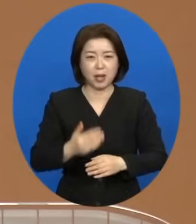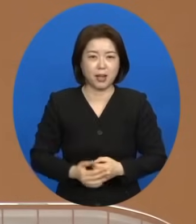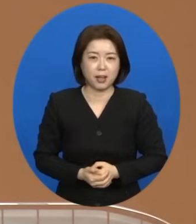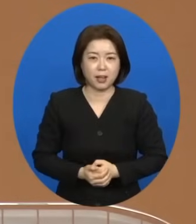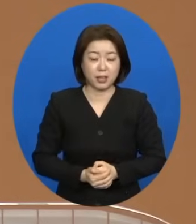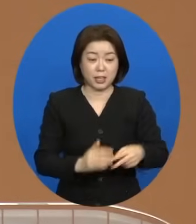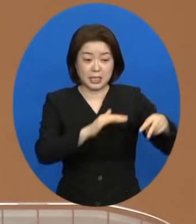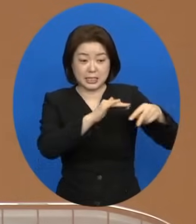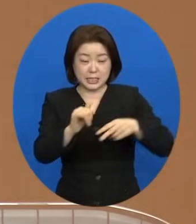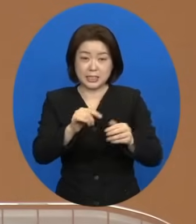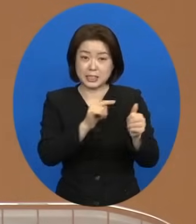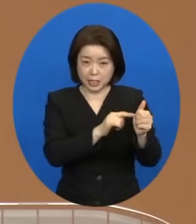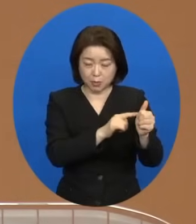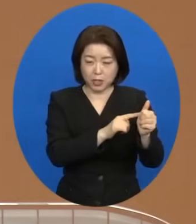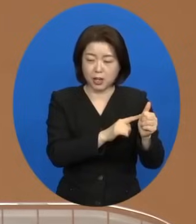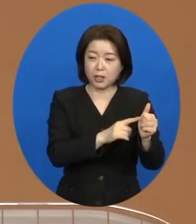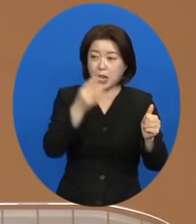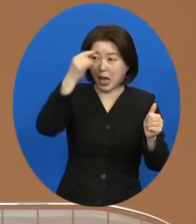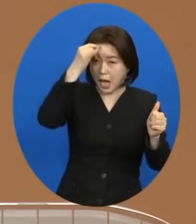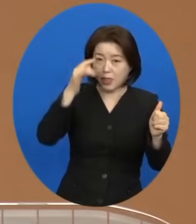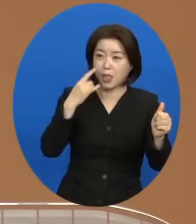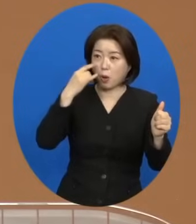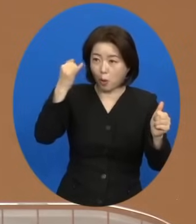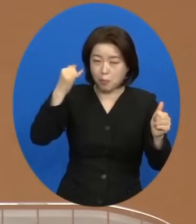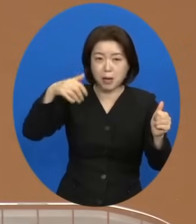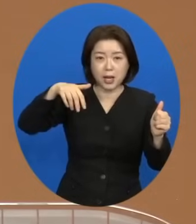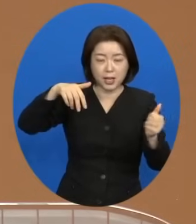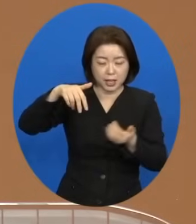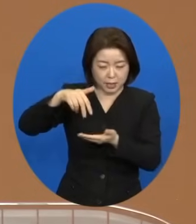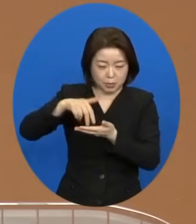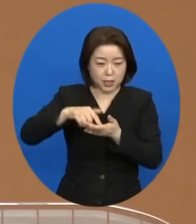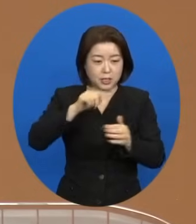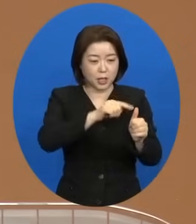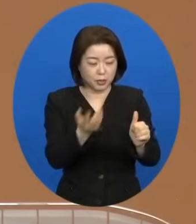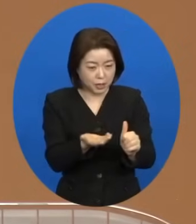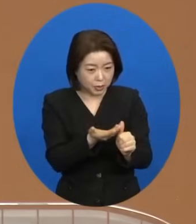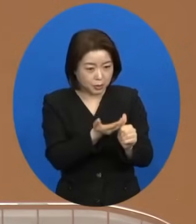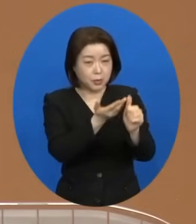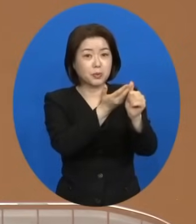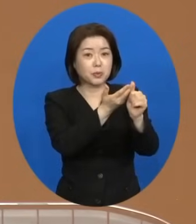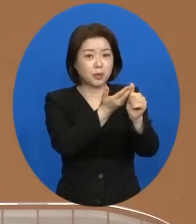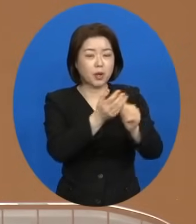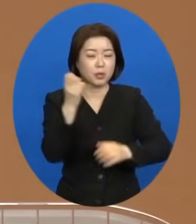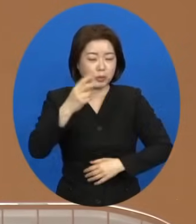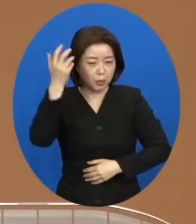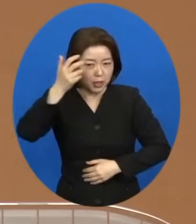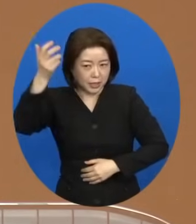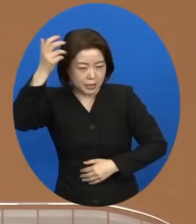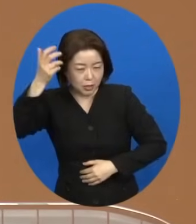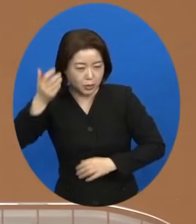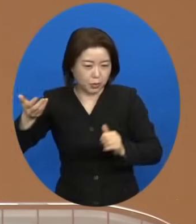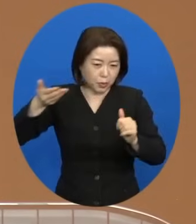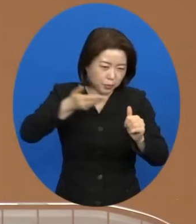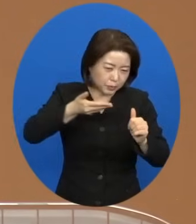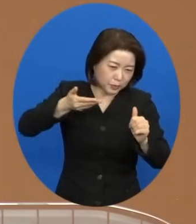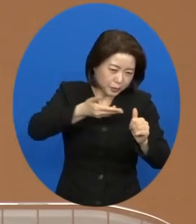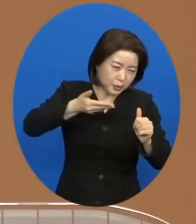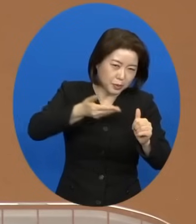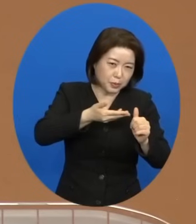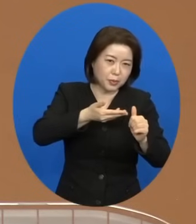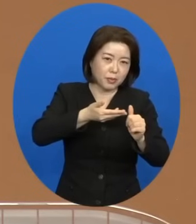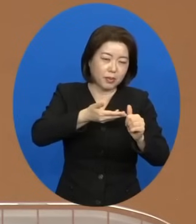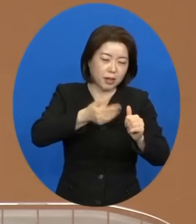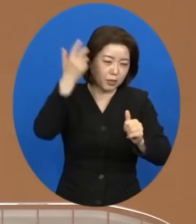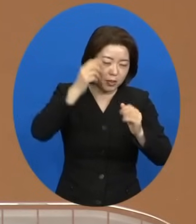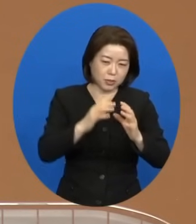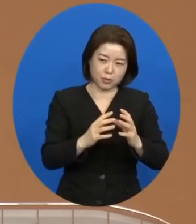한나가 어머니로서 그의 육신을 자라게 할뿐만 아니라 영적인 양육자로서 그 역할을 했던